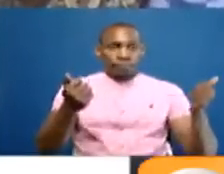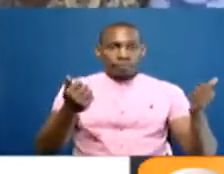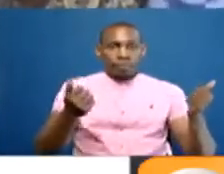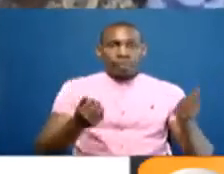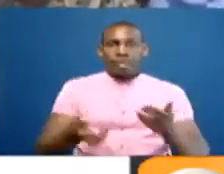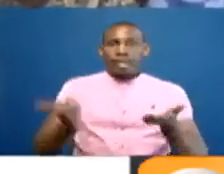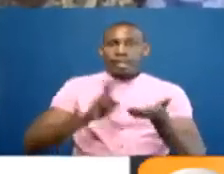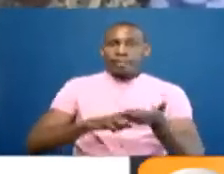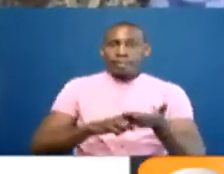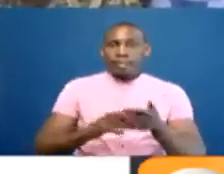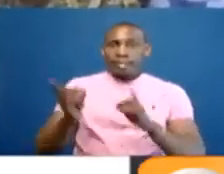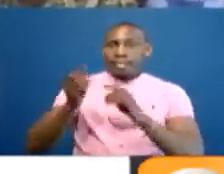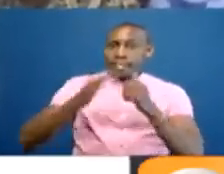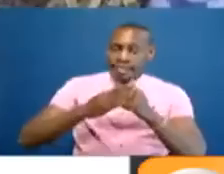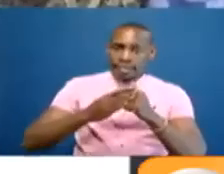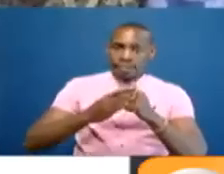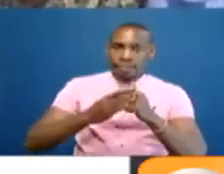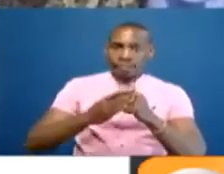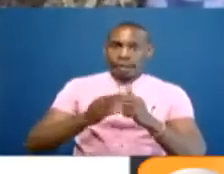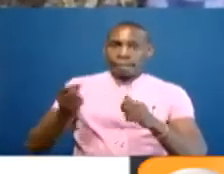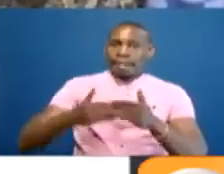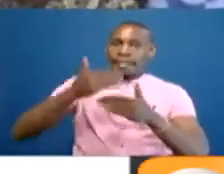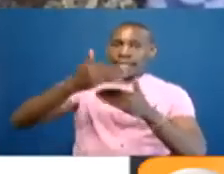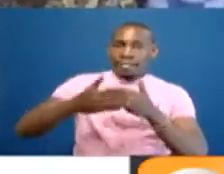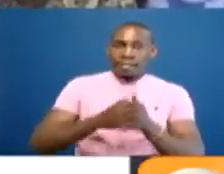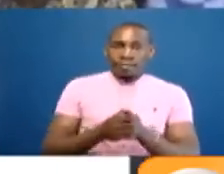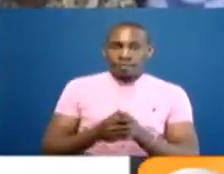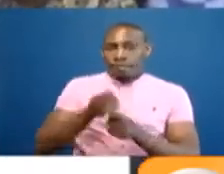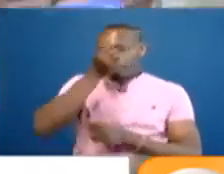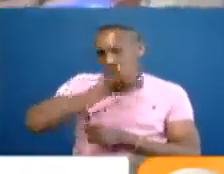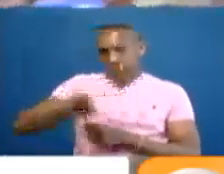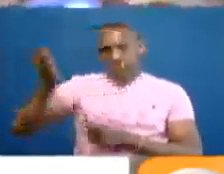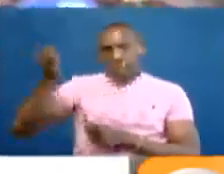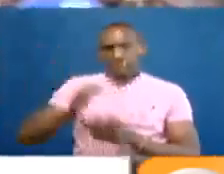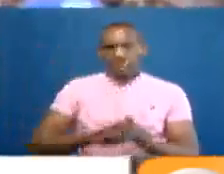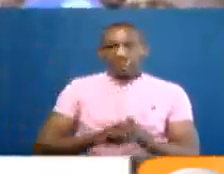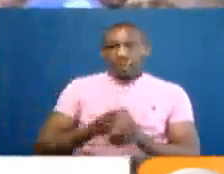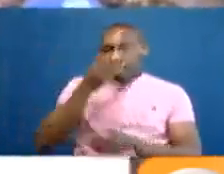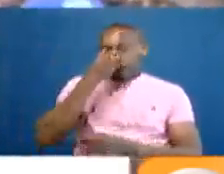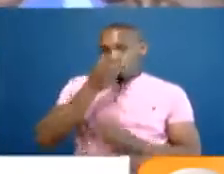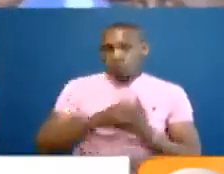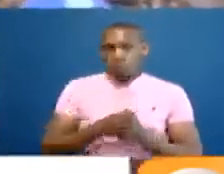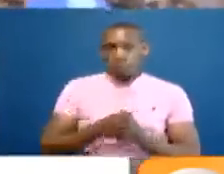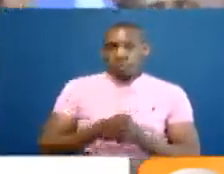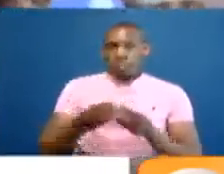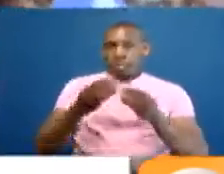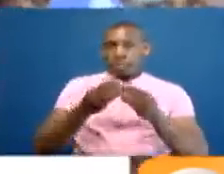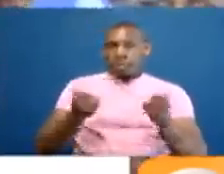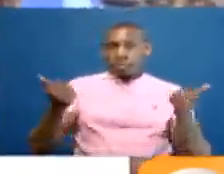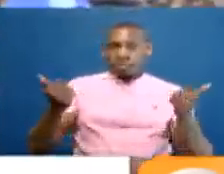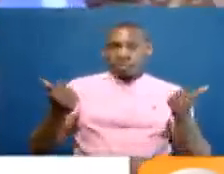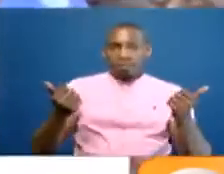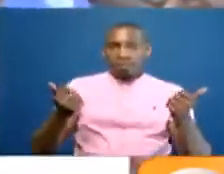Hebu sema hivi, tarehe 9 mwezi ujao madharau ya Ruto yatakwisha